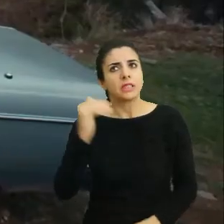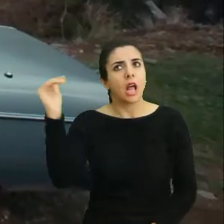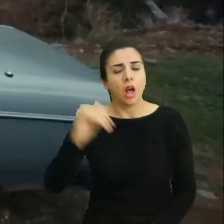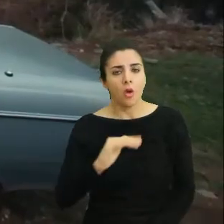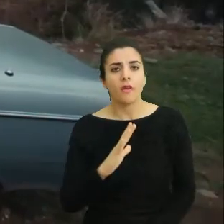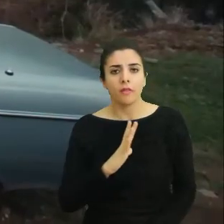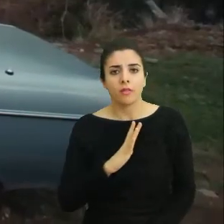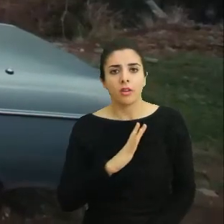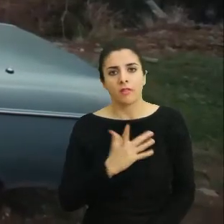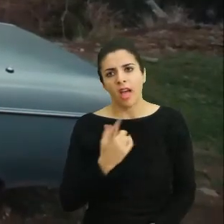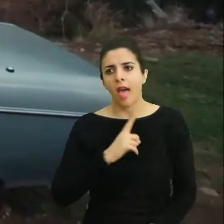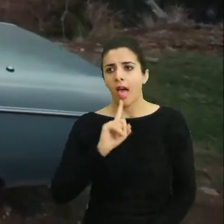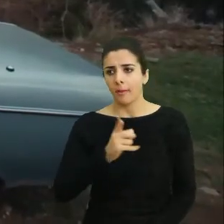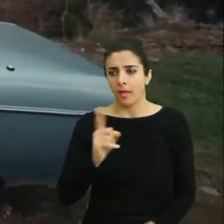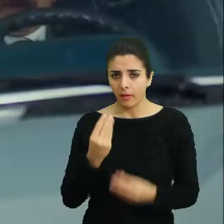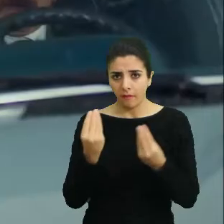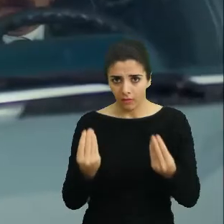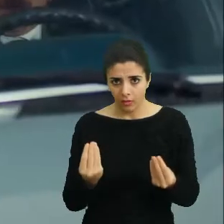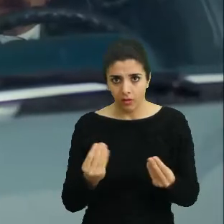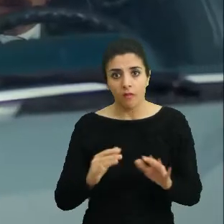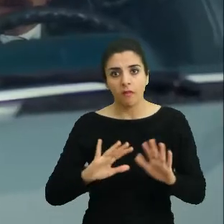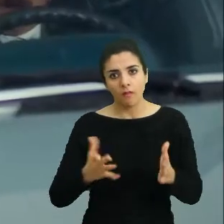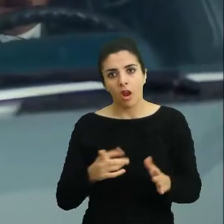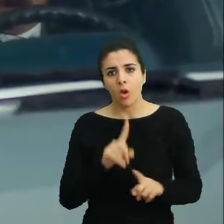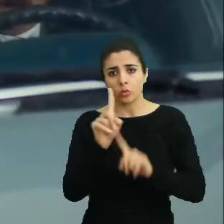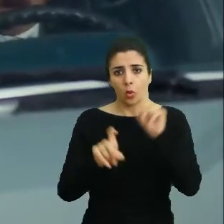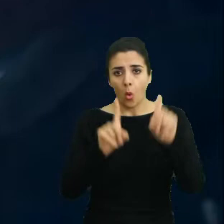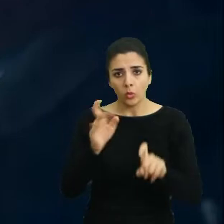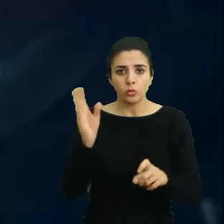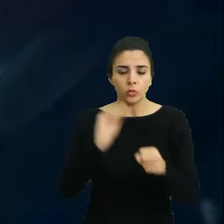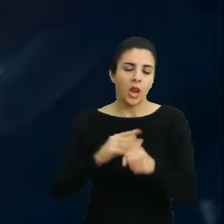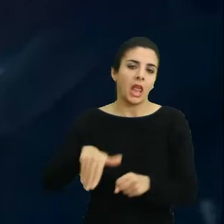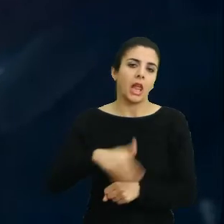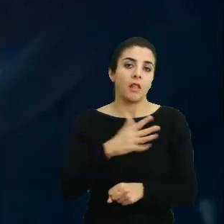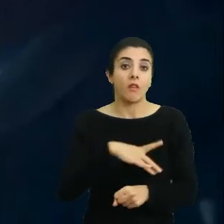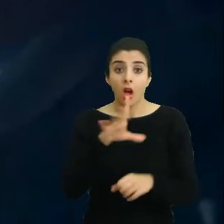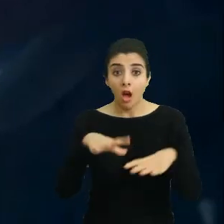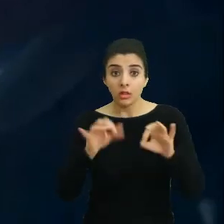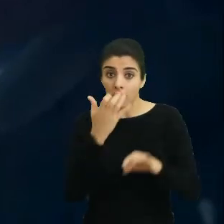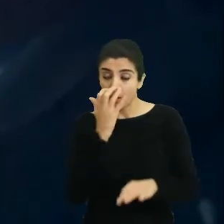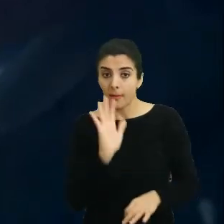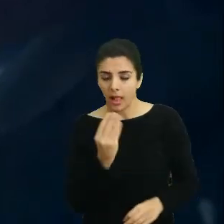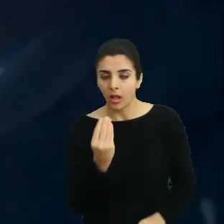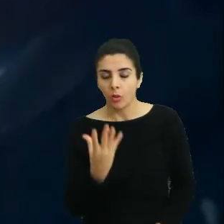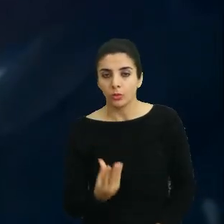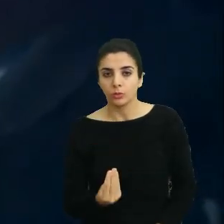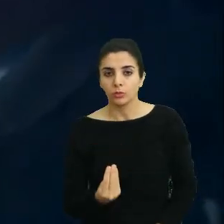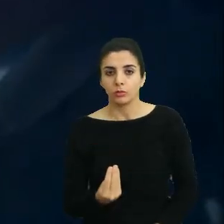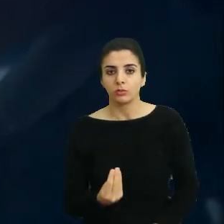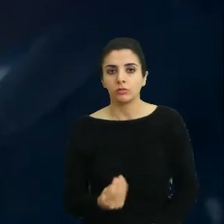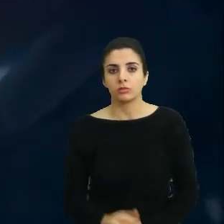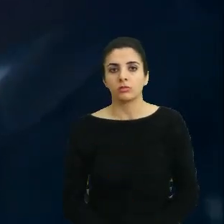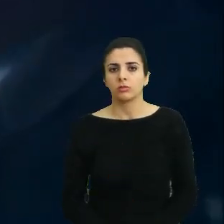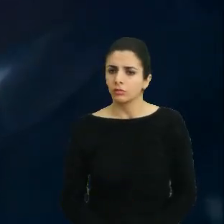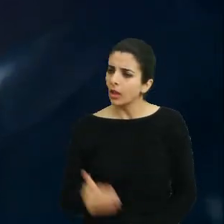gelebilir. Ya direktif verirler ya da yoklama çekip giderler. Hazırlıklı olsan iyi olur.